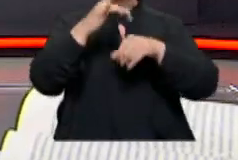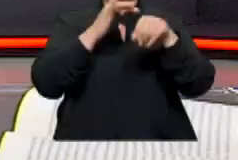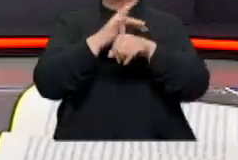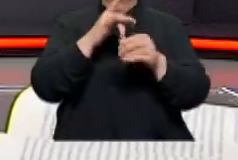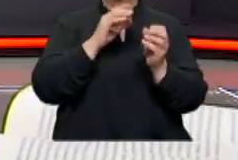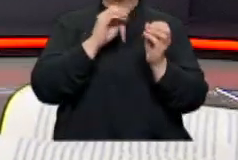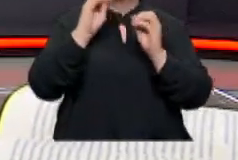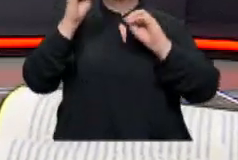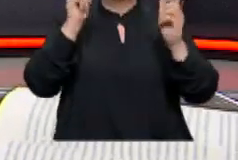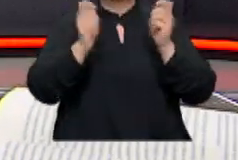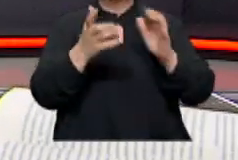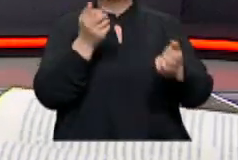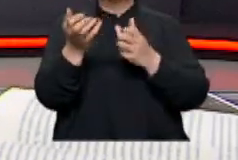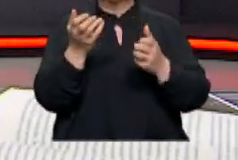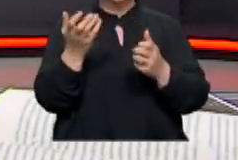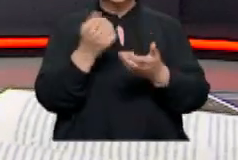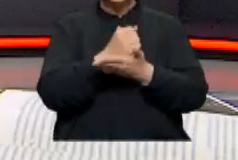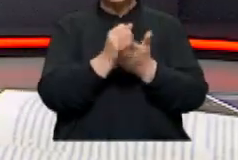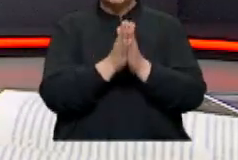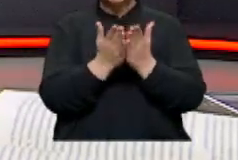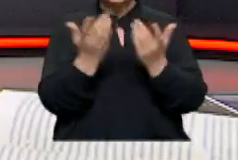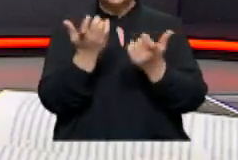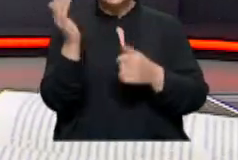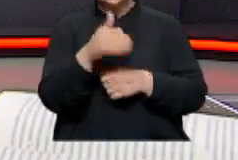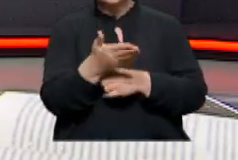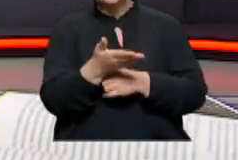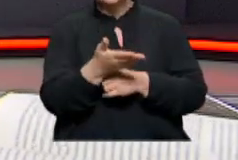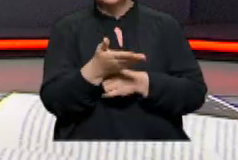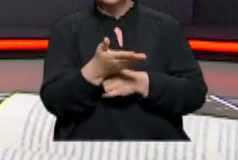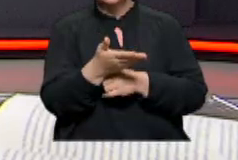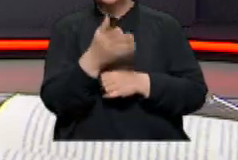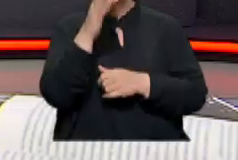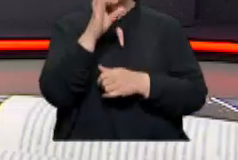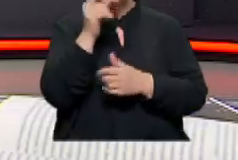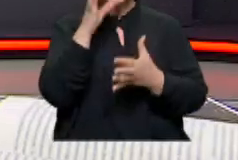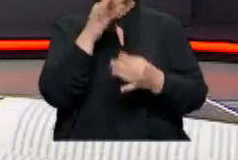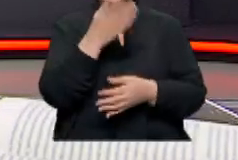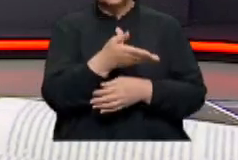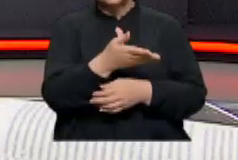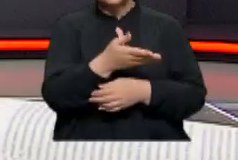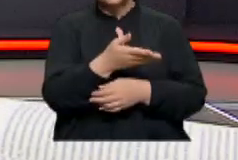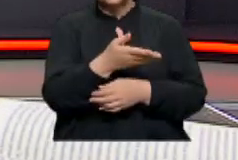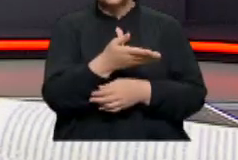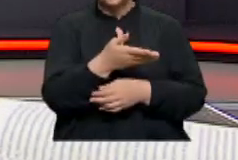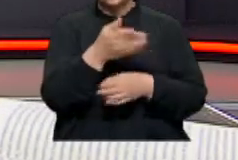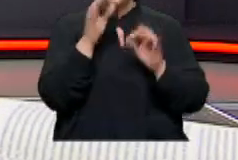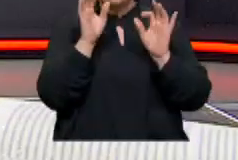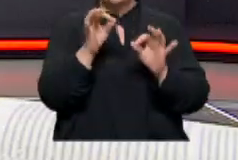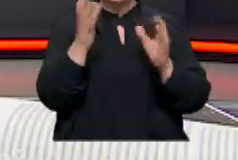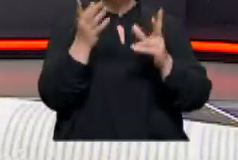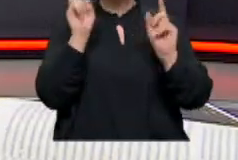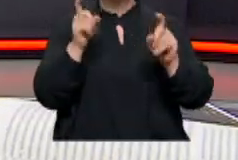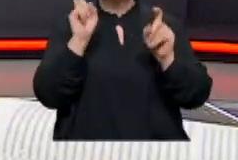takım yatırımlar yapacaklar, bir şeyler yapacaklar. Peki yeşil pasaportları nereden geldi? Kim bu insanlar? Öyle şeyler,